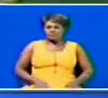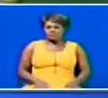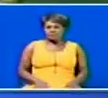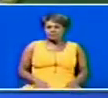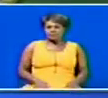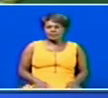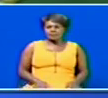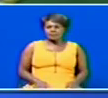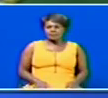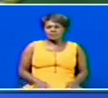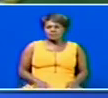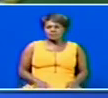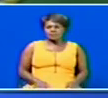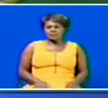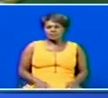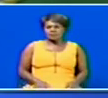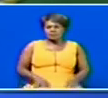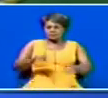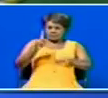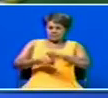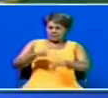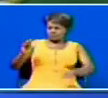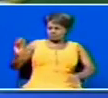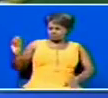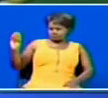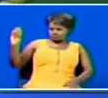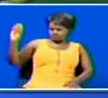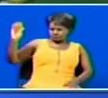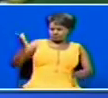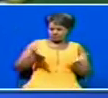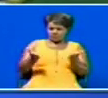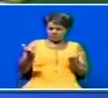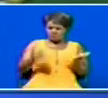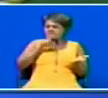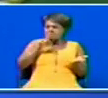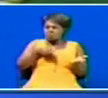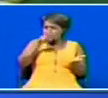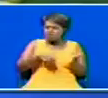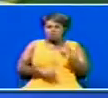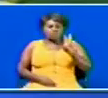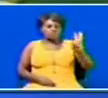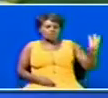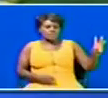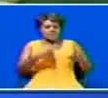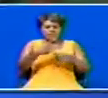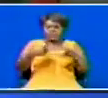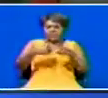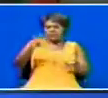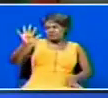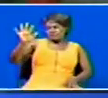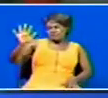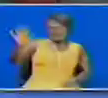2017. I, Francis Manzia Nyenze. Na alipokula kiapo cha kuwahudumia watu wa Kitui Magharibi kwa miaka mingine